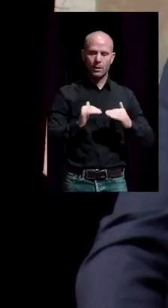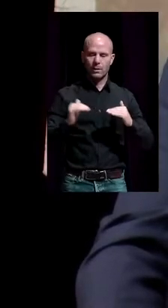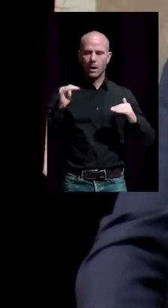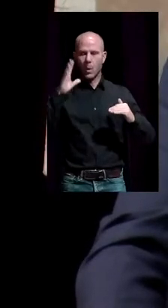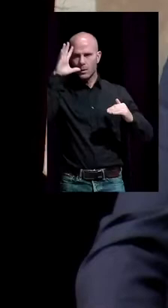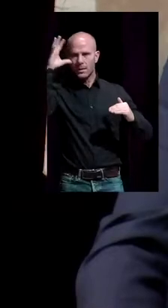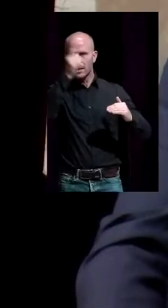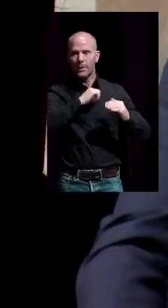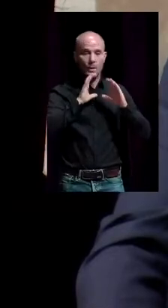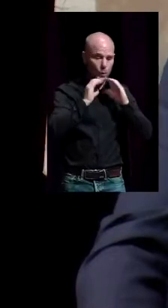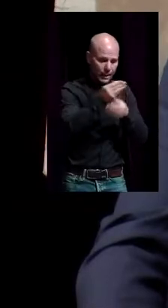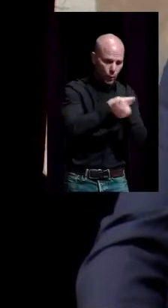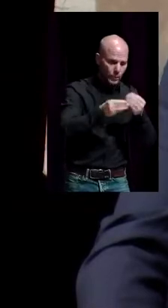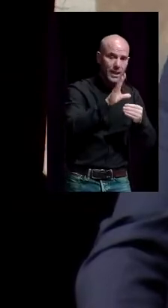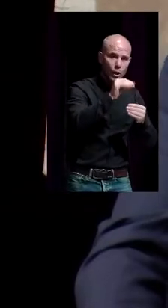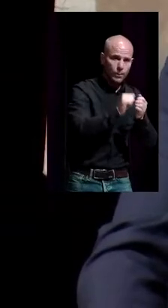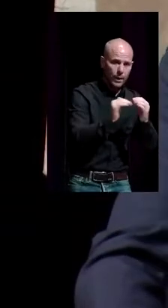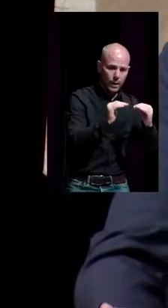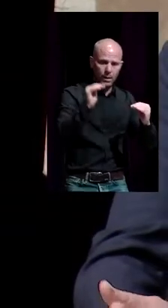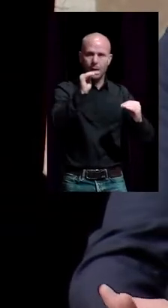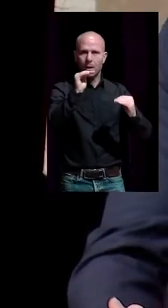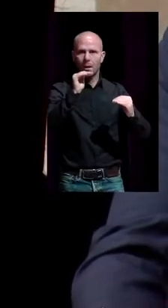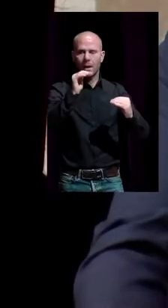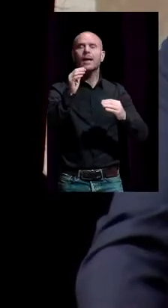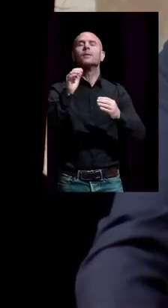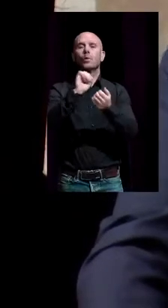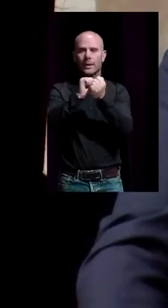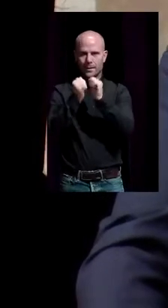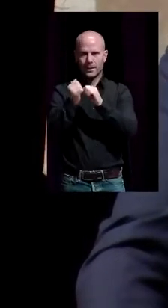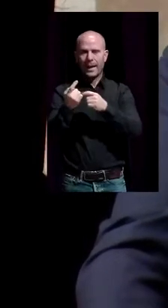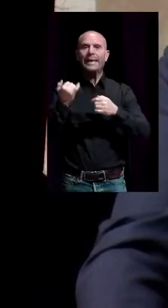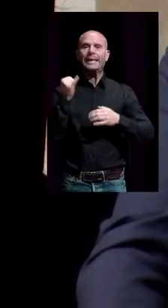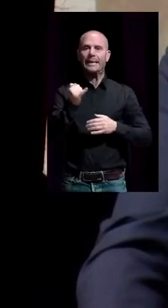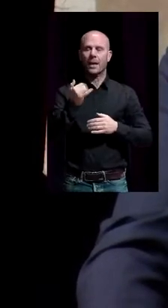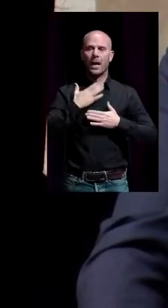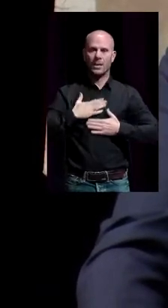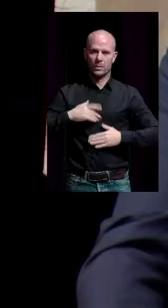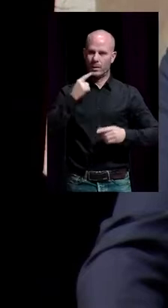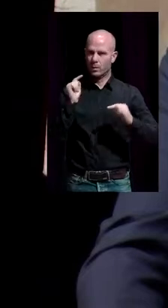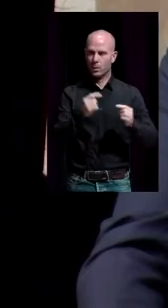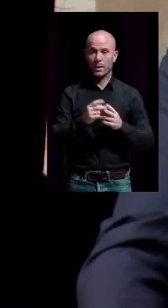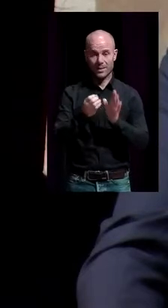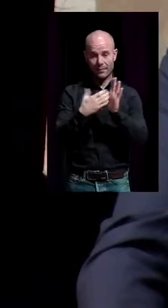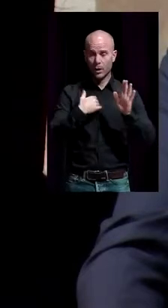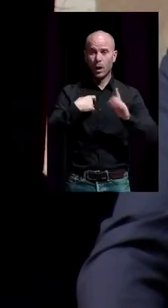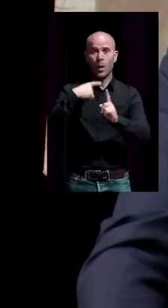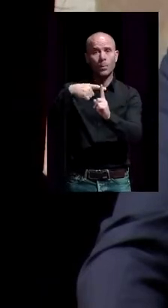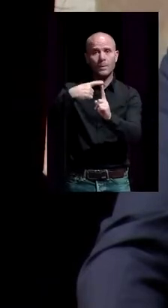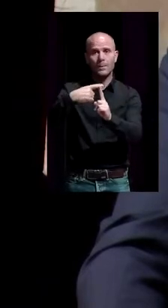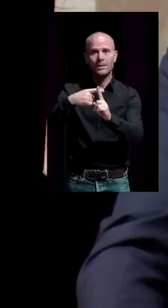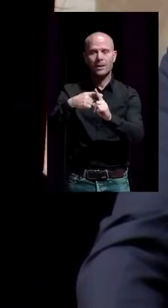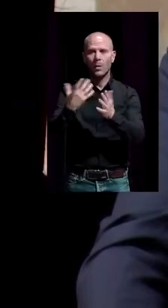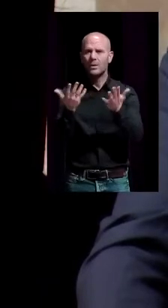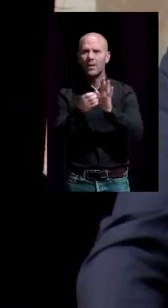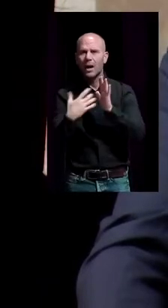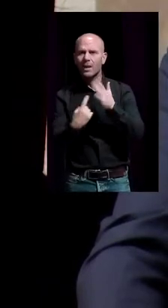konceptet socioekonomiska men också politiska determinanter för hälsa i vår diskussion. Och därför så är jag så optimistisk för det som hände i